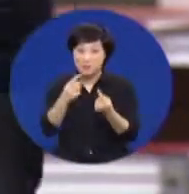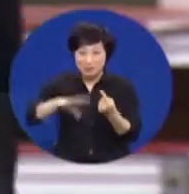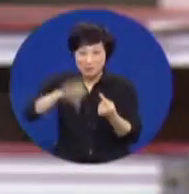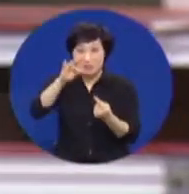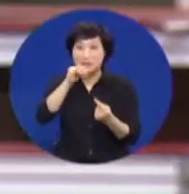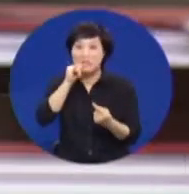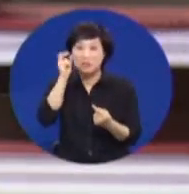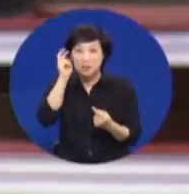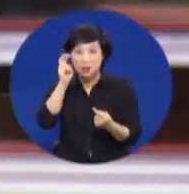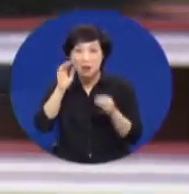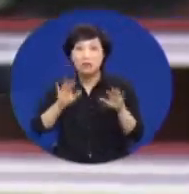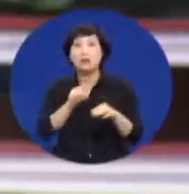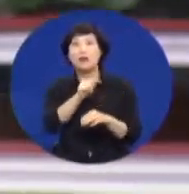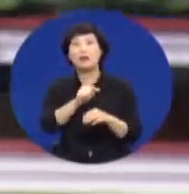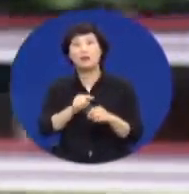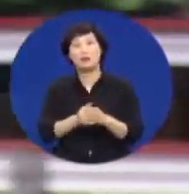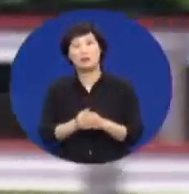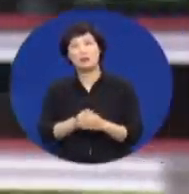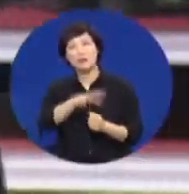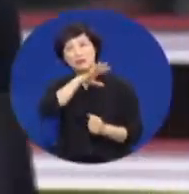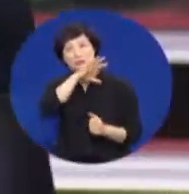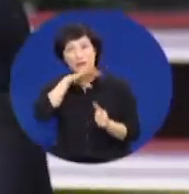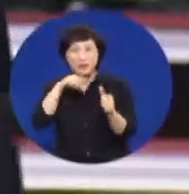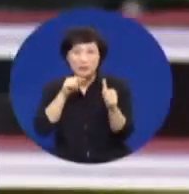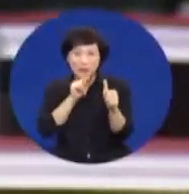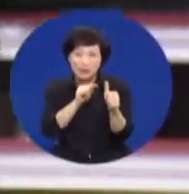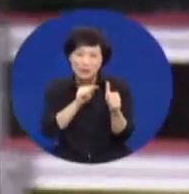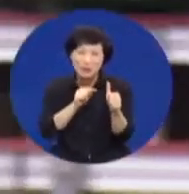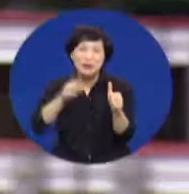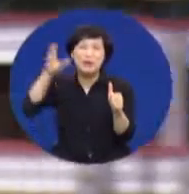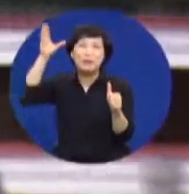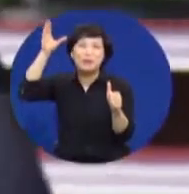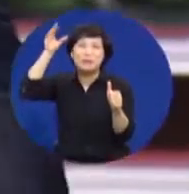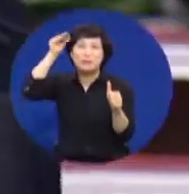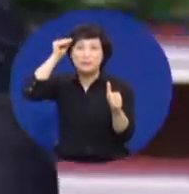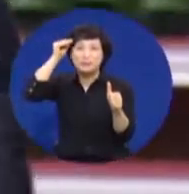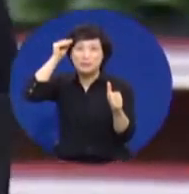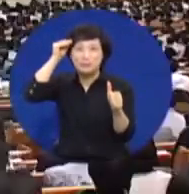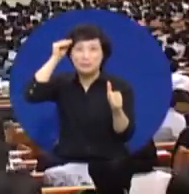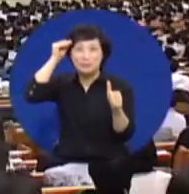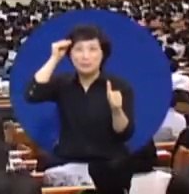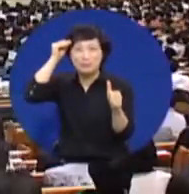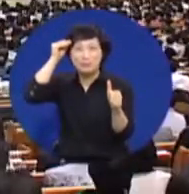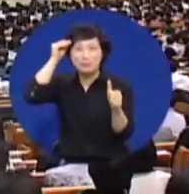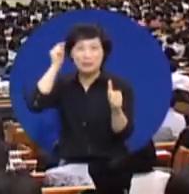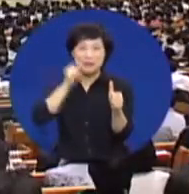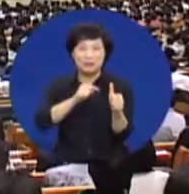그만큼 베드로는 참 무식하니